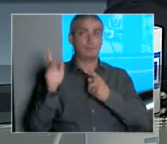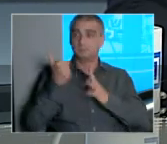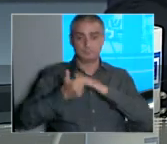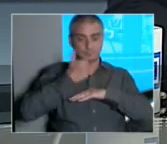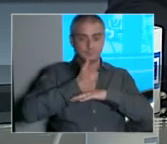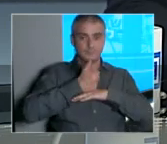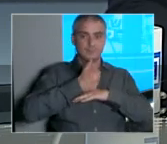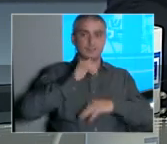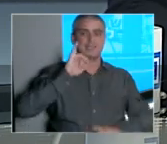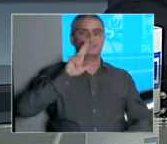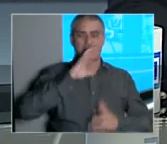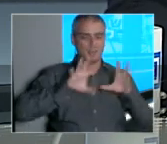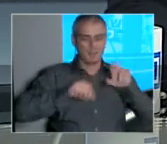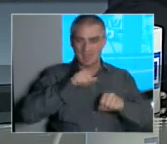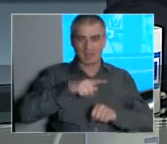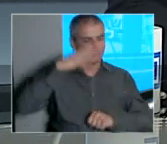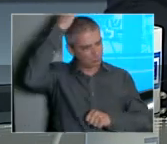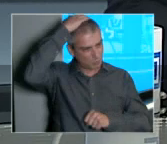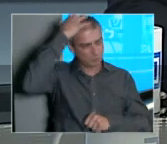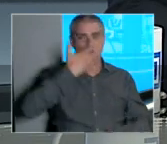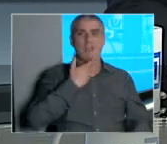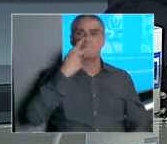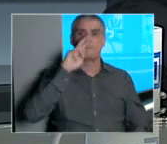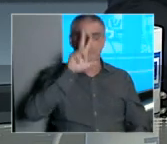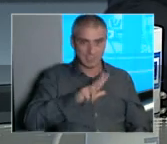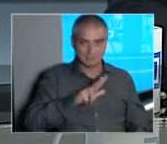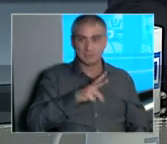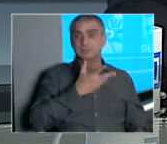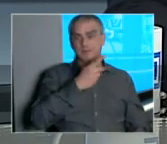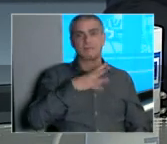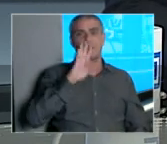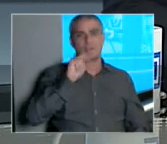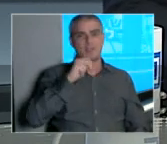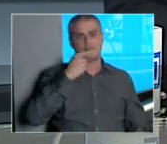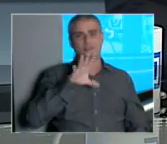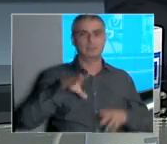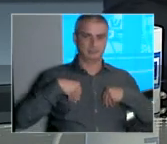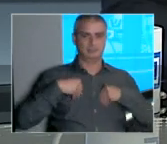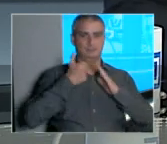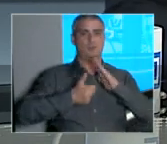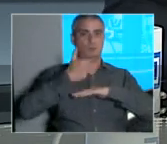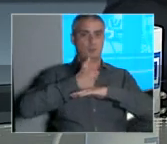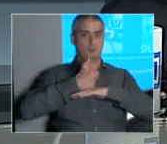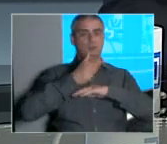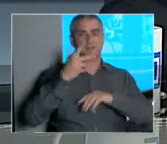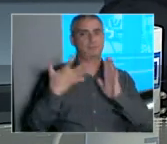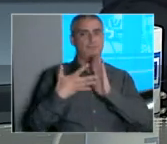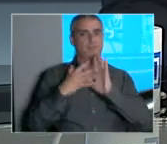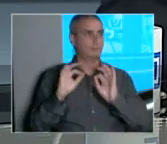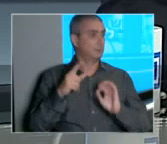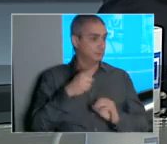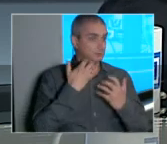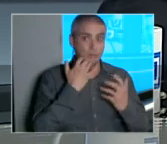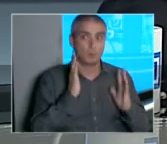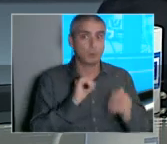יש שם את היצהרניקים, את סמוטריץ' ואת הרב פרץ, ואני לא מדבר על בן גביר, נראה אם שם יסכימו להעמיד אותה בראש. זה יהיה המבחן האמיתי. אגב,